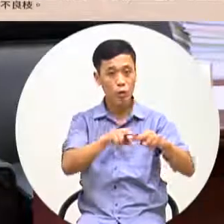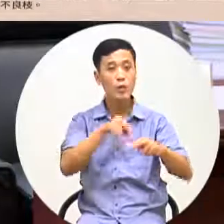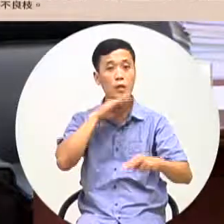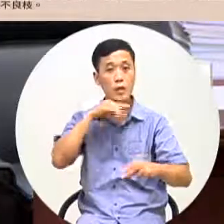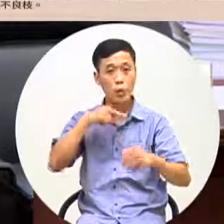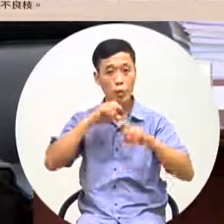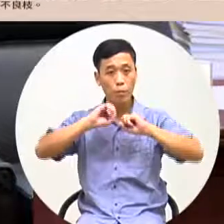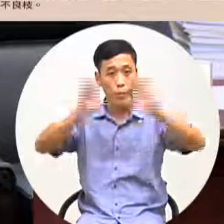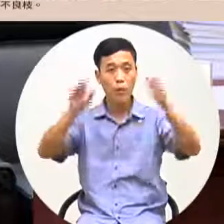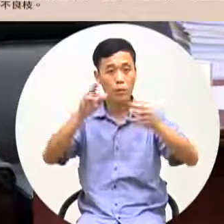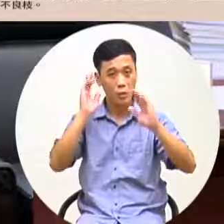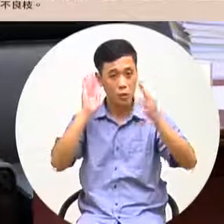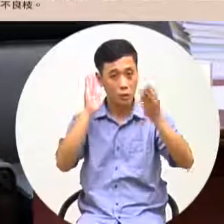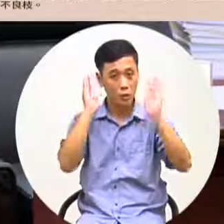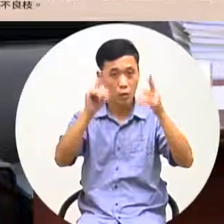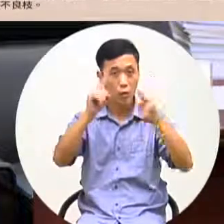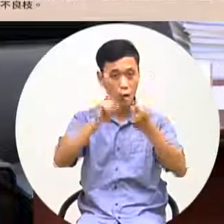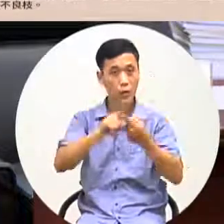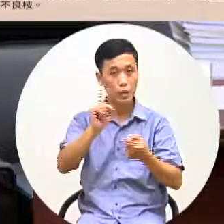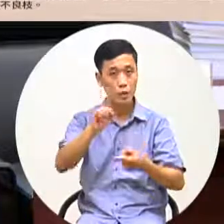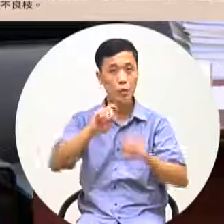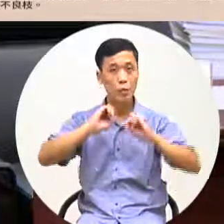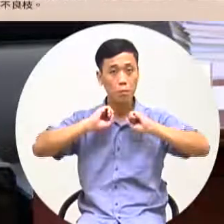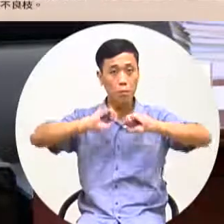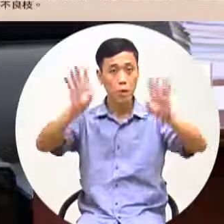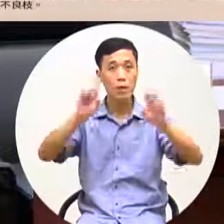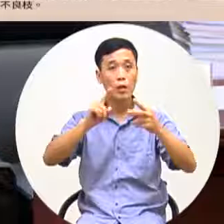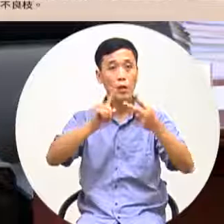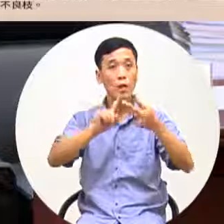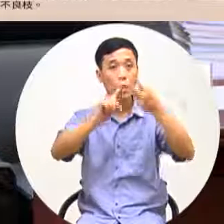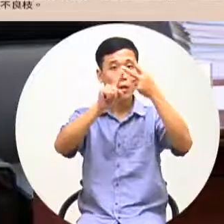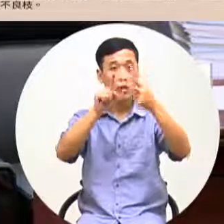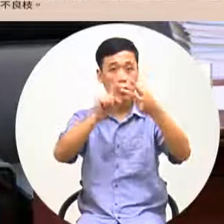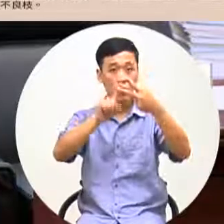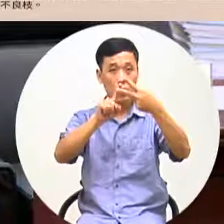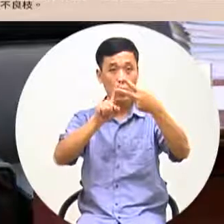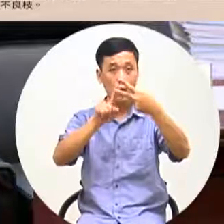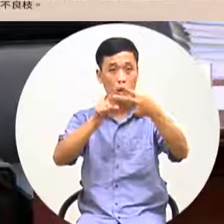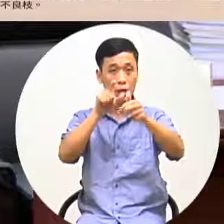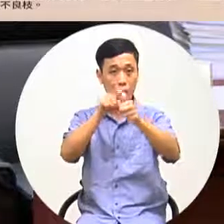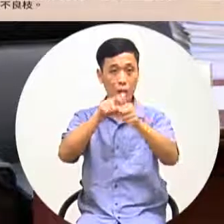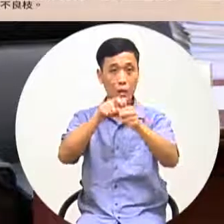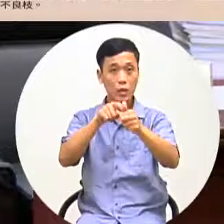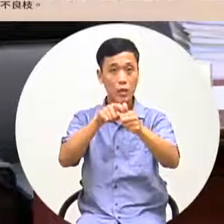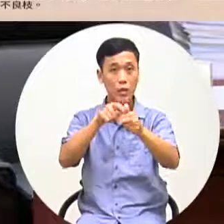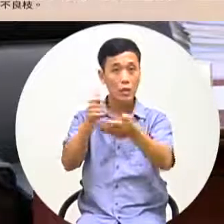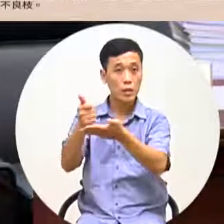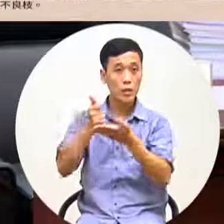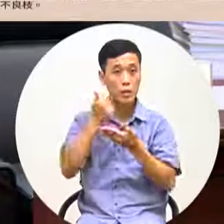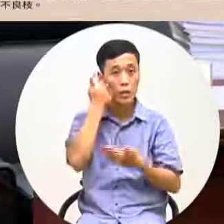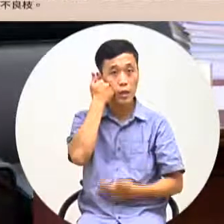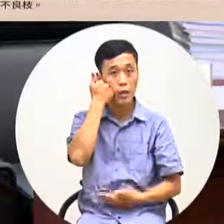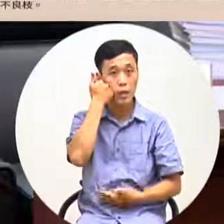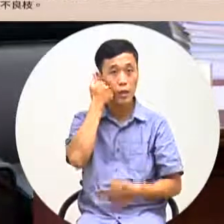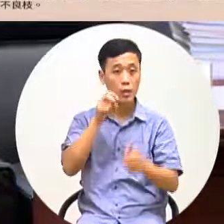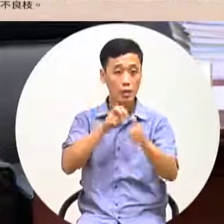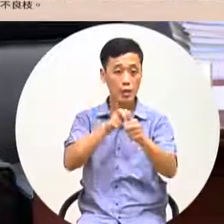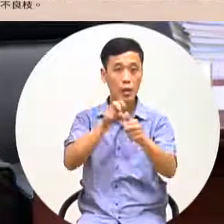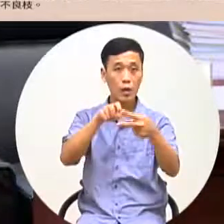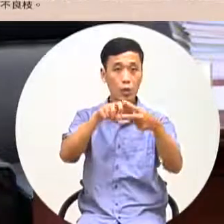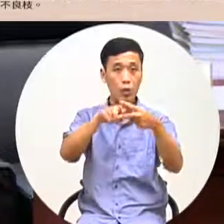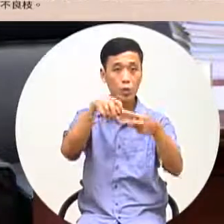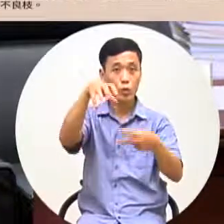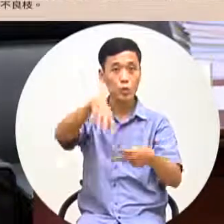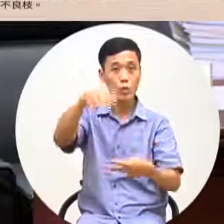二题，好，那我第二题就拜托。那我们请养工处我们处长来回答了哈，